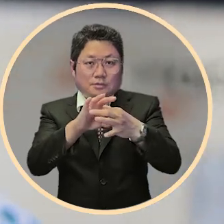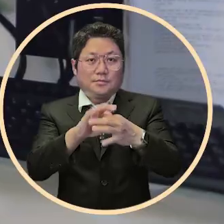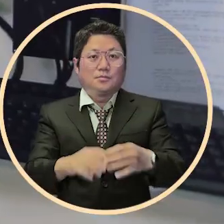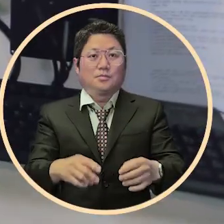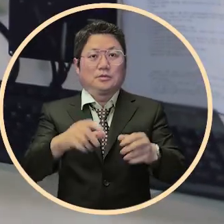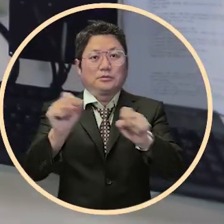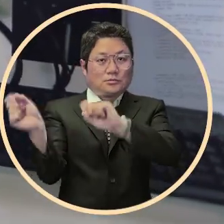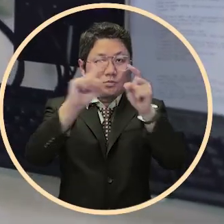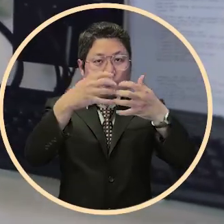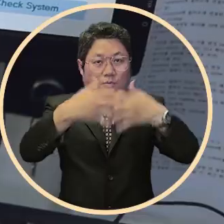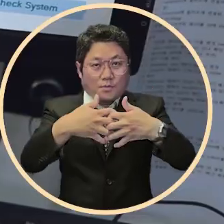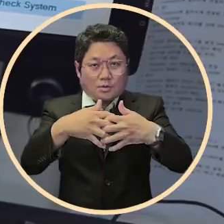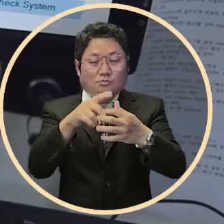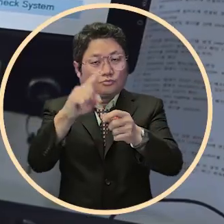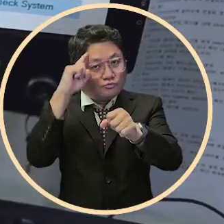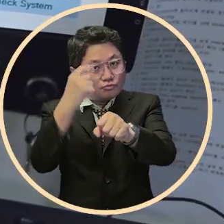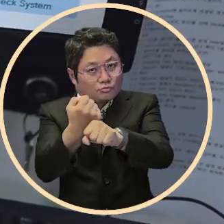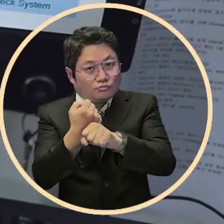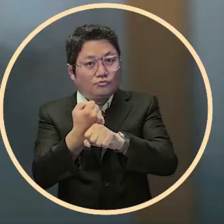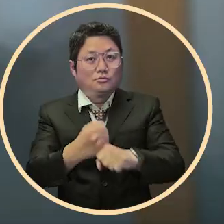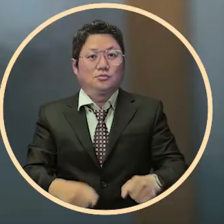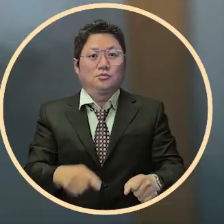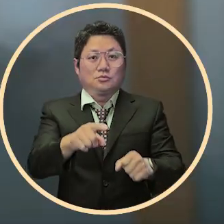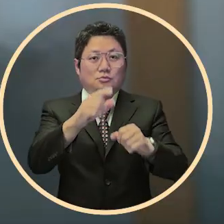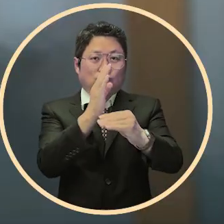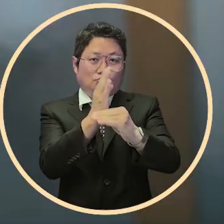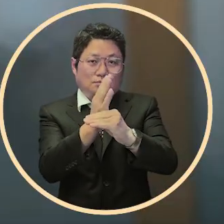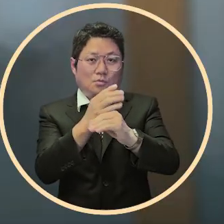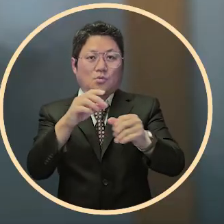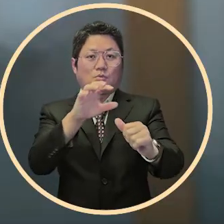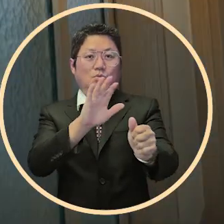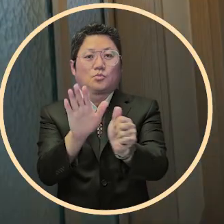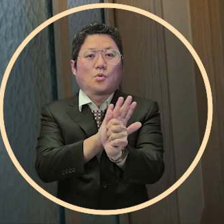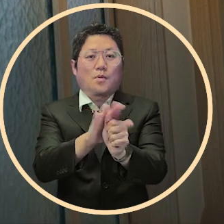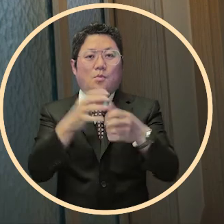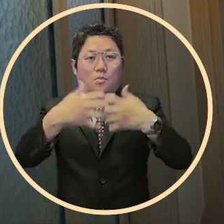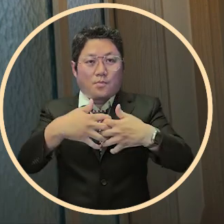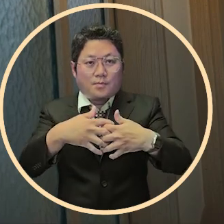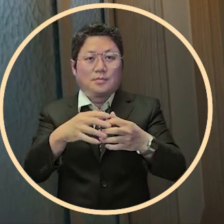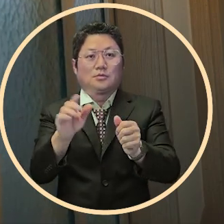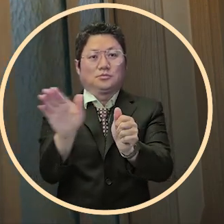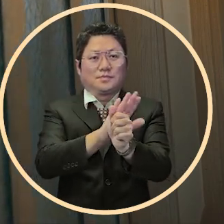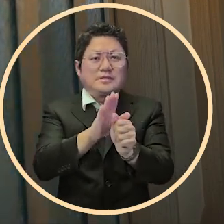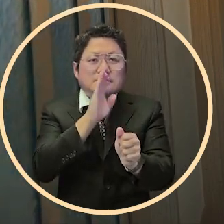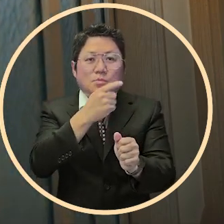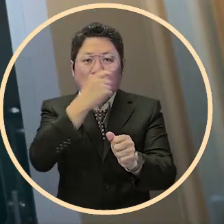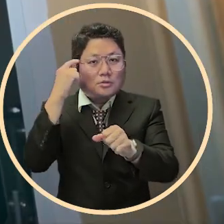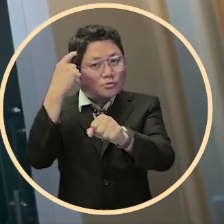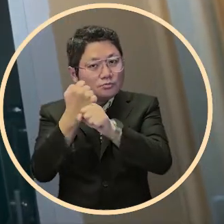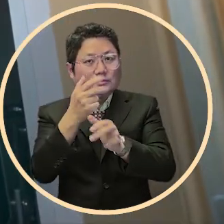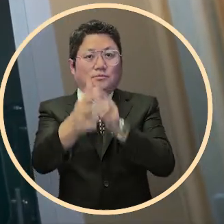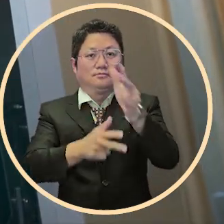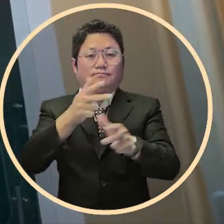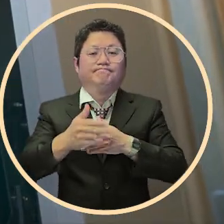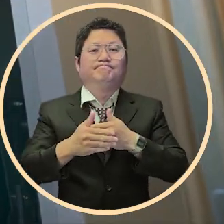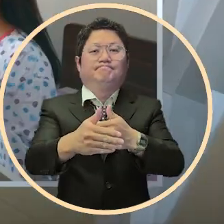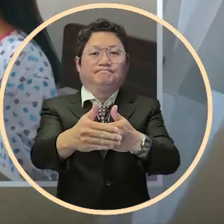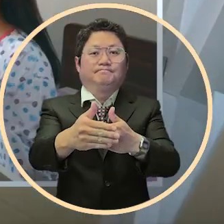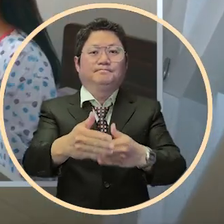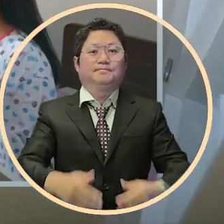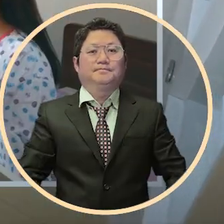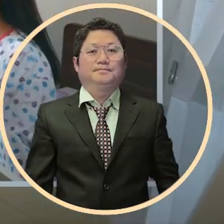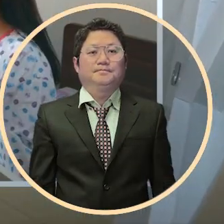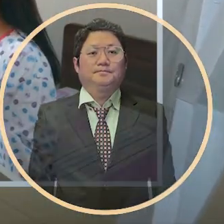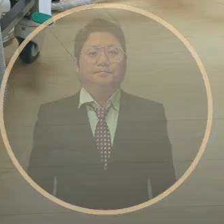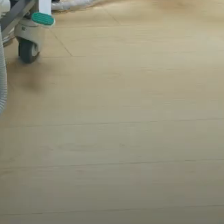위해 재활로봇 중개연구와 수유자 중심 돌봄 로봇 및 서비스 실증 연구개발 사업을